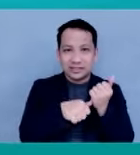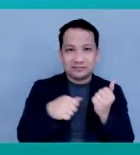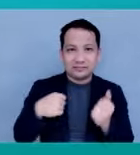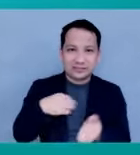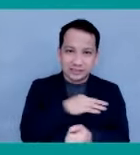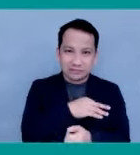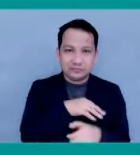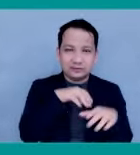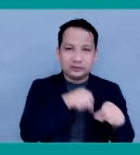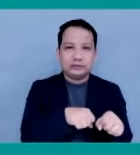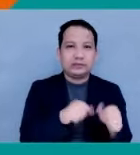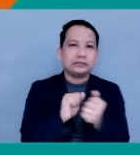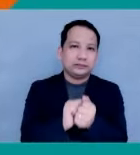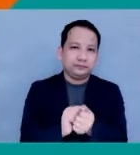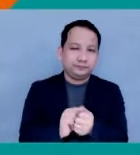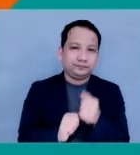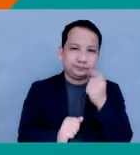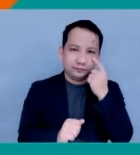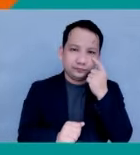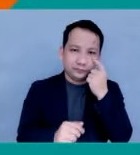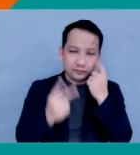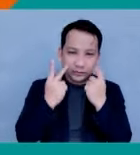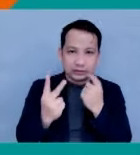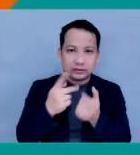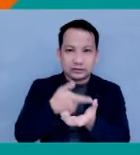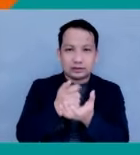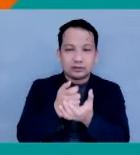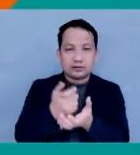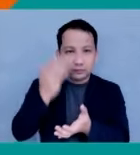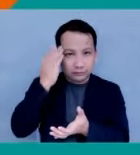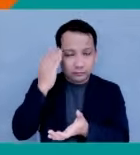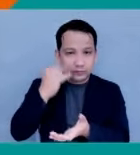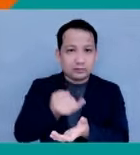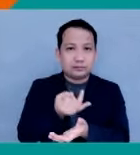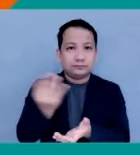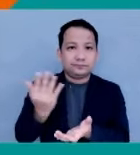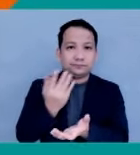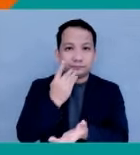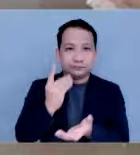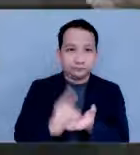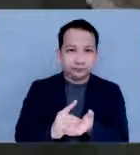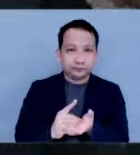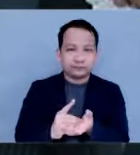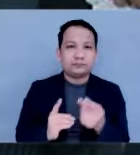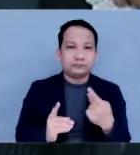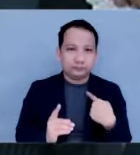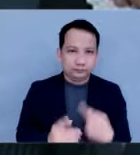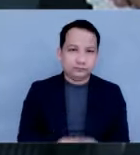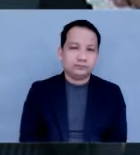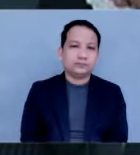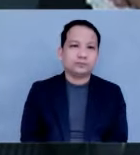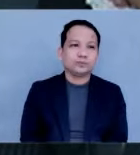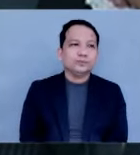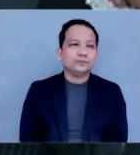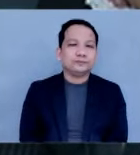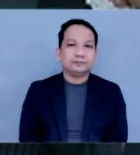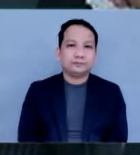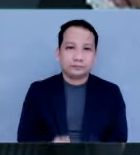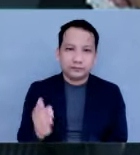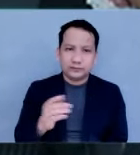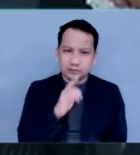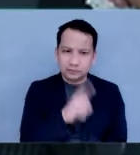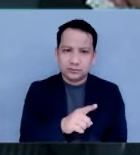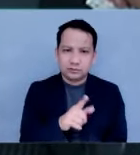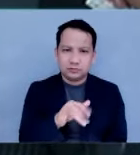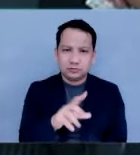nga tayong mga baril at tinaanam pa natin kung ito ay may mga kaukulang dokumento. Itinanggi naman ni Liu Dong